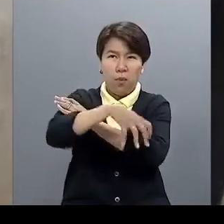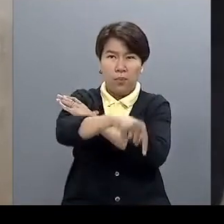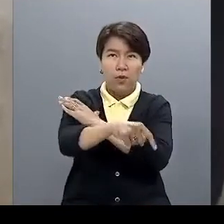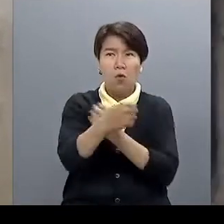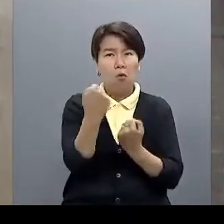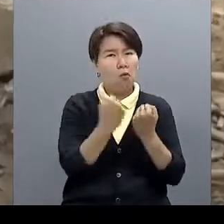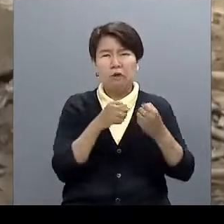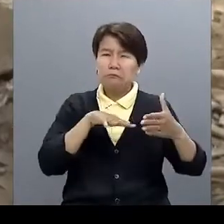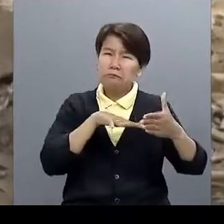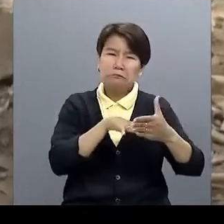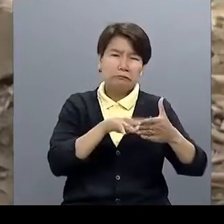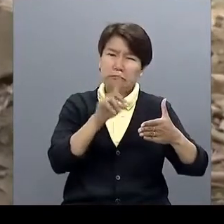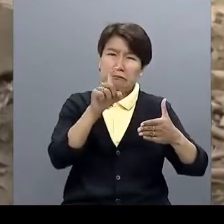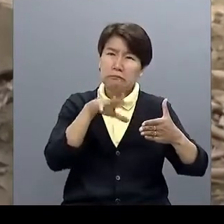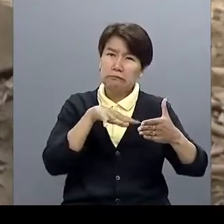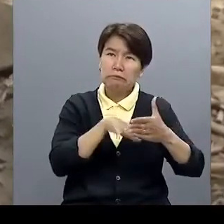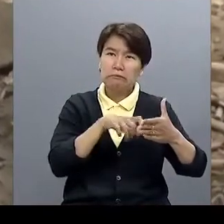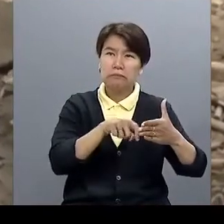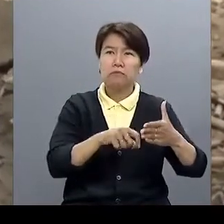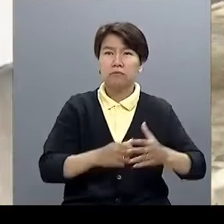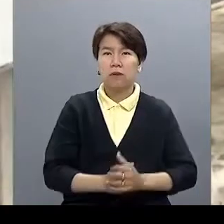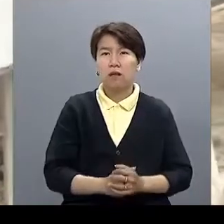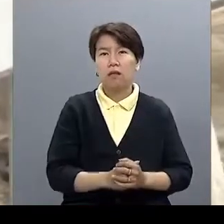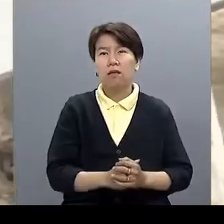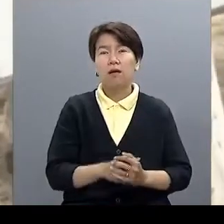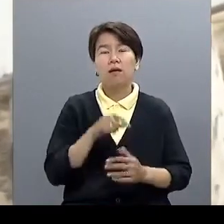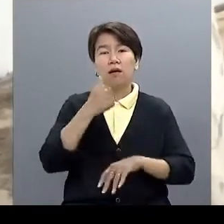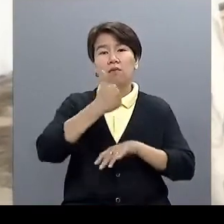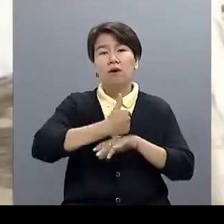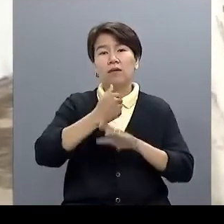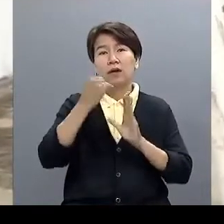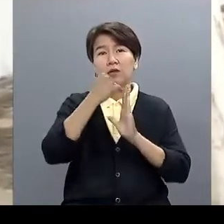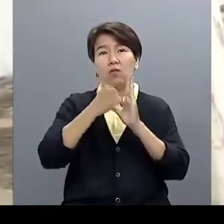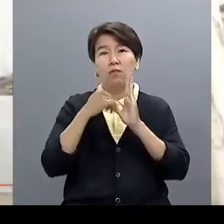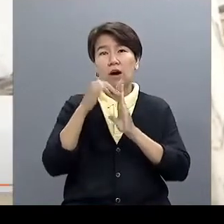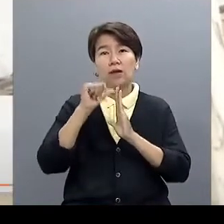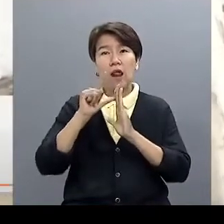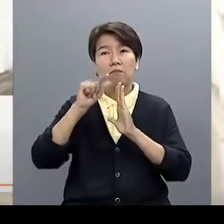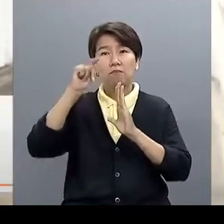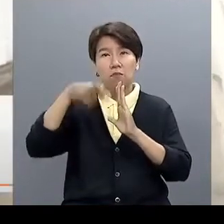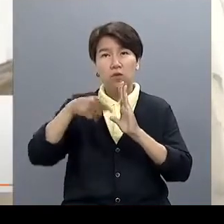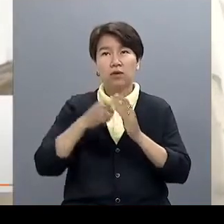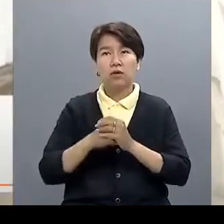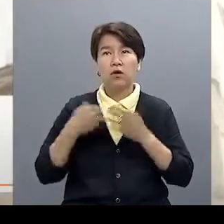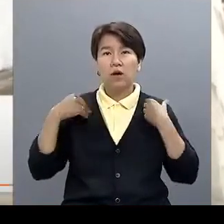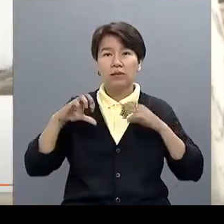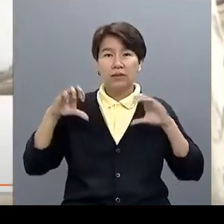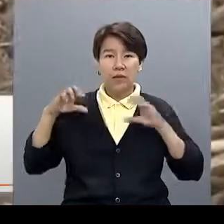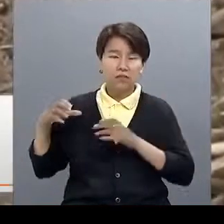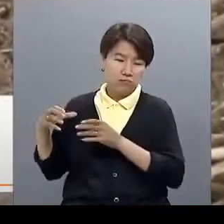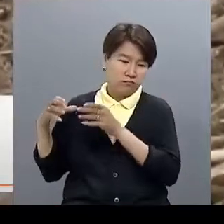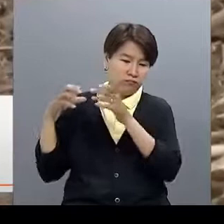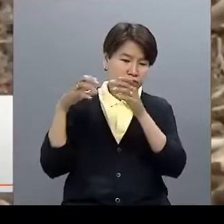นายพงษ์รัตน์พิรมรัตน์ค่ะผู้ว่าราชการจังหวัดลำพูนพร้อมหน่วยงานที่เกี่ยวข้องลงพื้นที่ตรวจสอบความเสียหายและสำรวจ